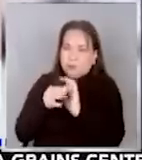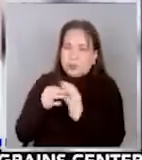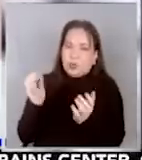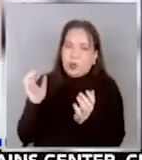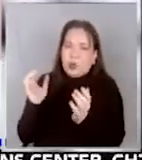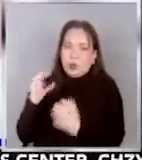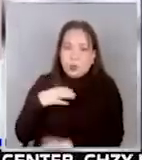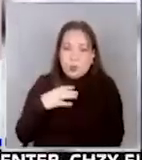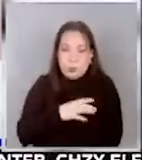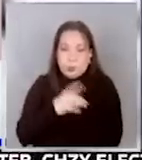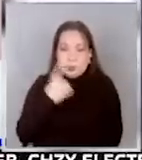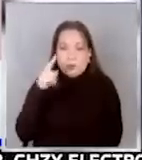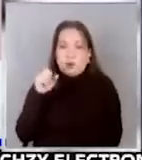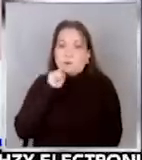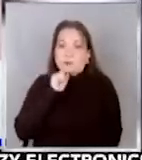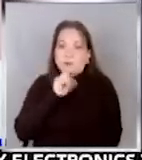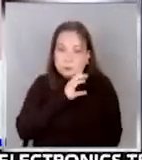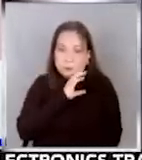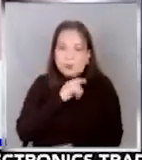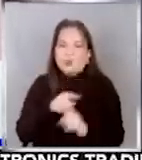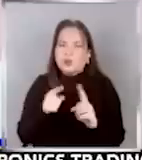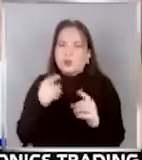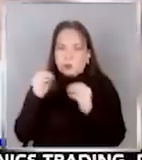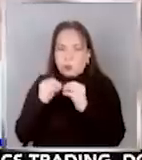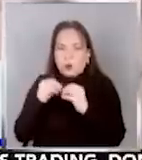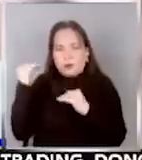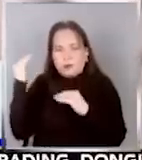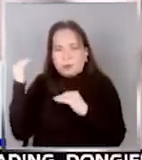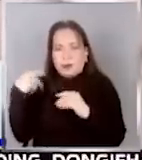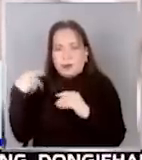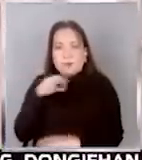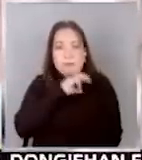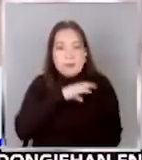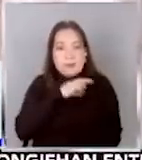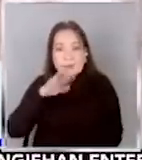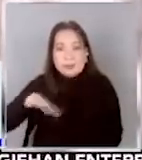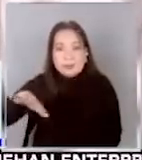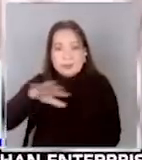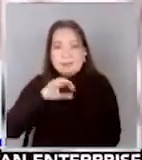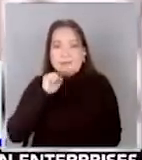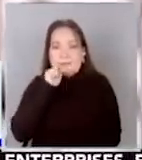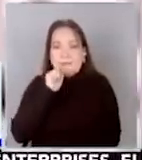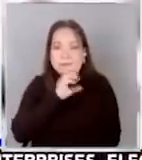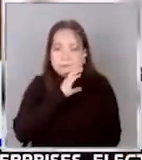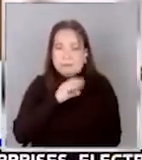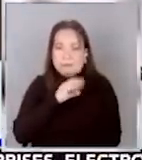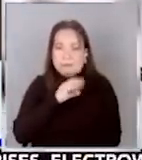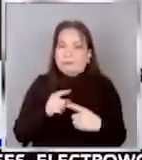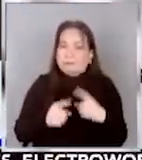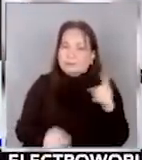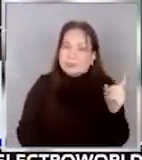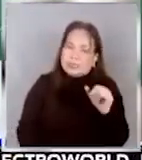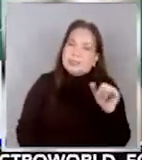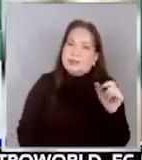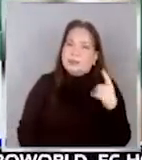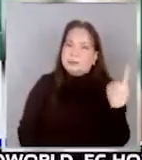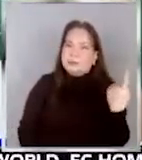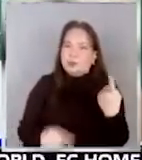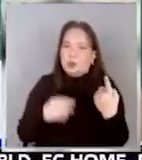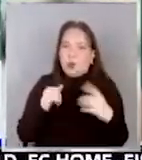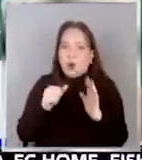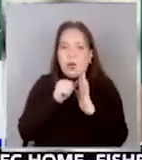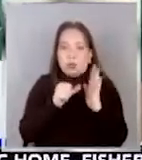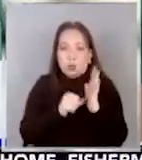po na mga dagdag benefits sa ating mga senior citizens. Nasa pagdipon din si Attorney Manases Carpio na naging kinatawan ng misis